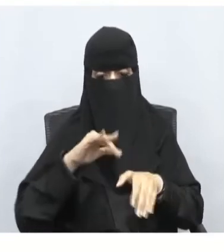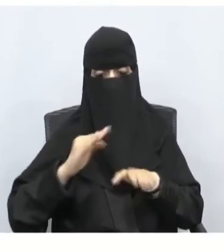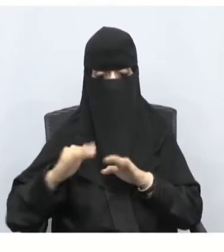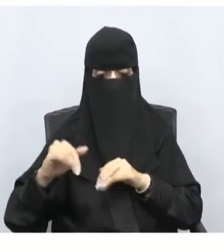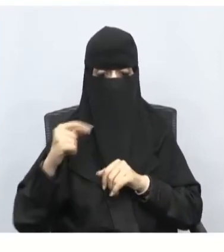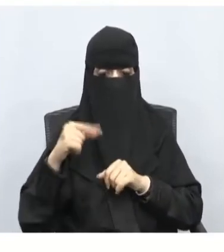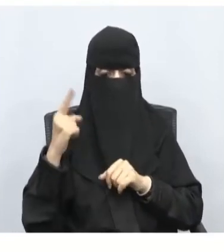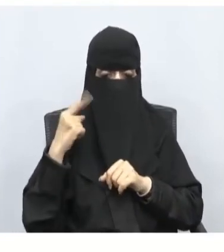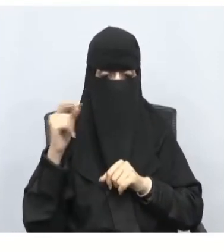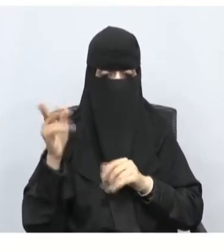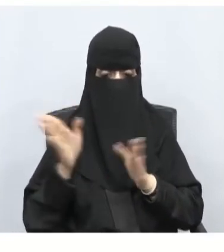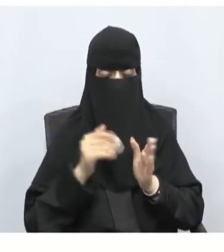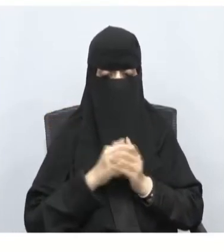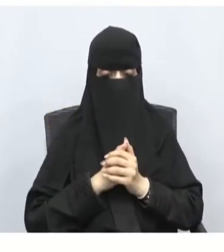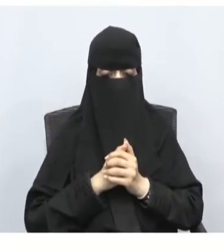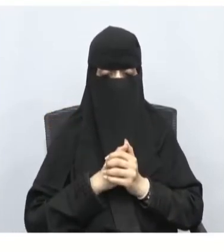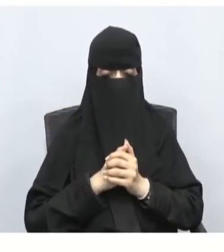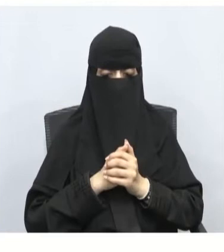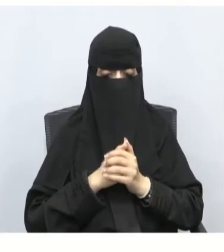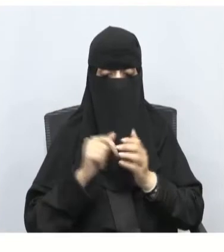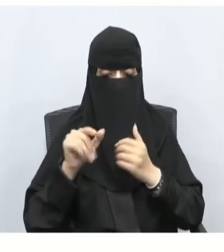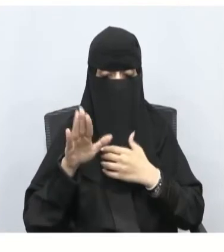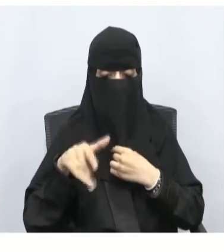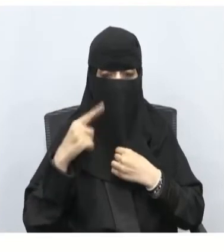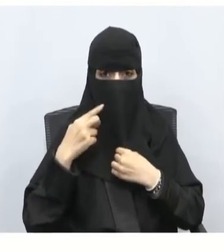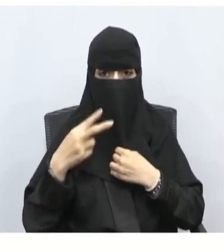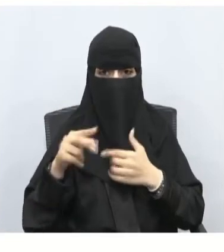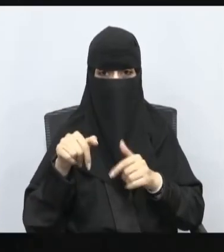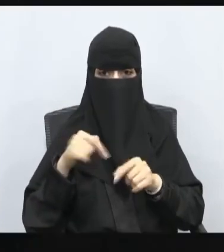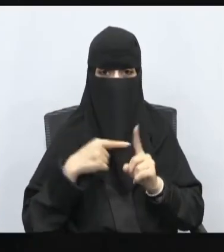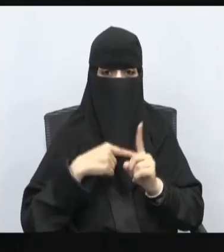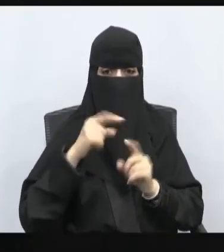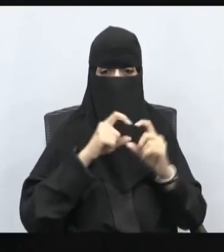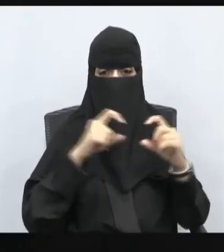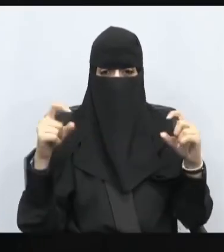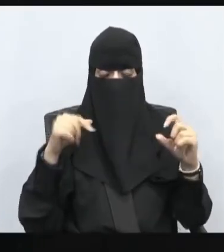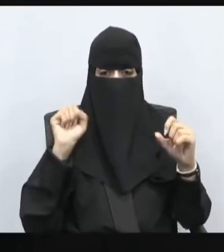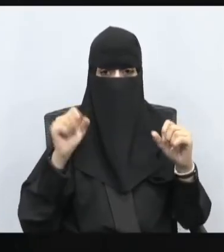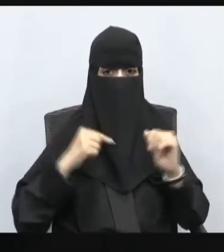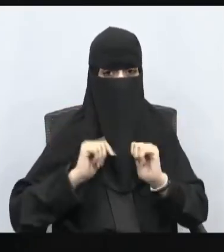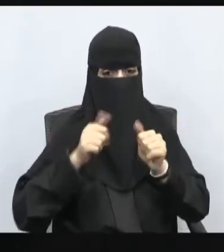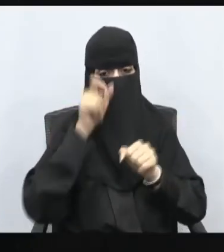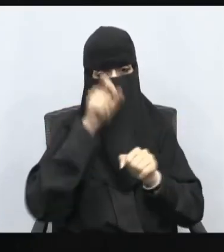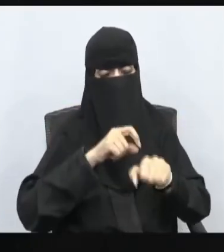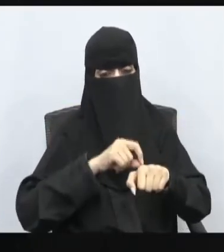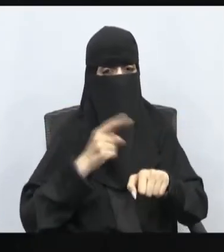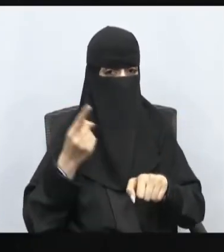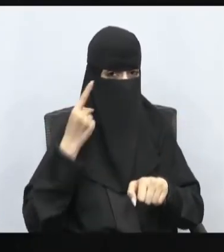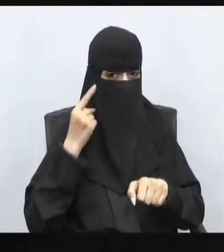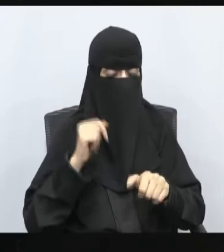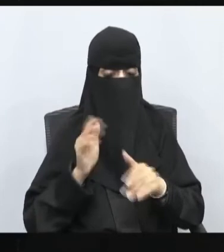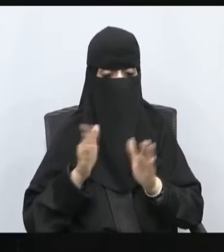لذلك مقياس ديسبل الموجود لدينا في هذا الشكل، هناك مدى معين يستطيع الإنسان